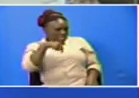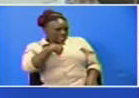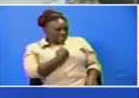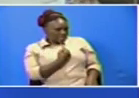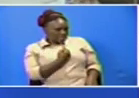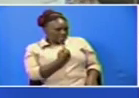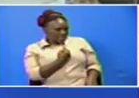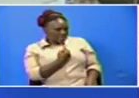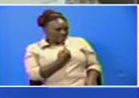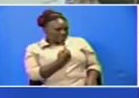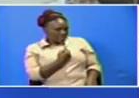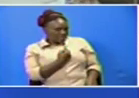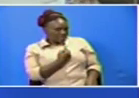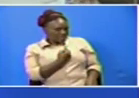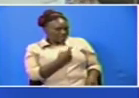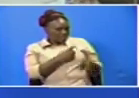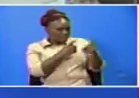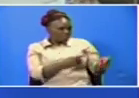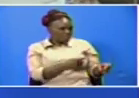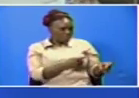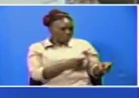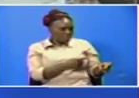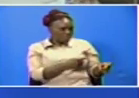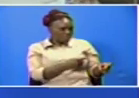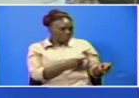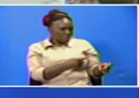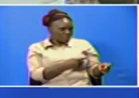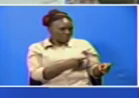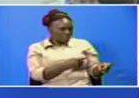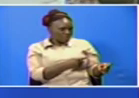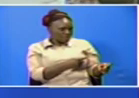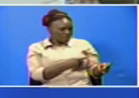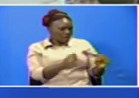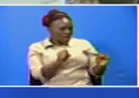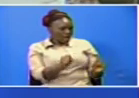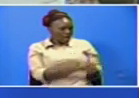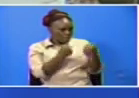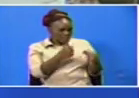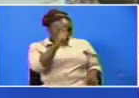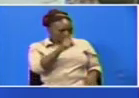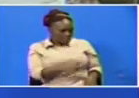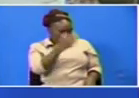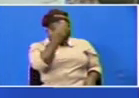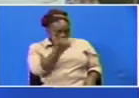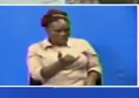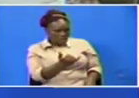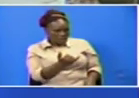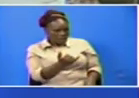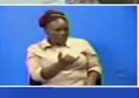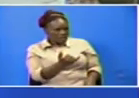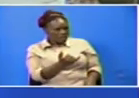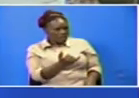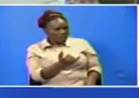imekuwa kwa sababu isingefanyika. Umeelewa? Nimeifanya imekuwa kwamba this is has to happen kwa sababu it has swapping kwa sababu